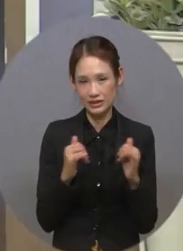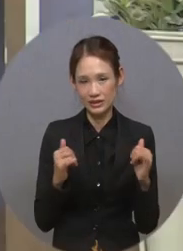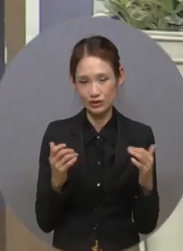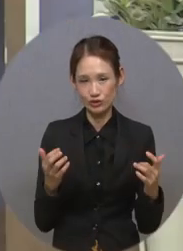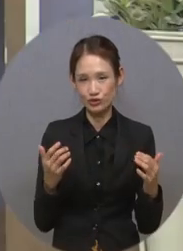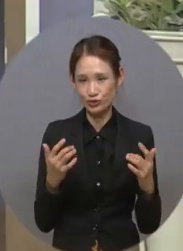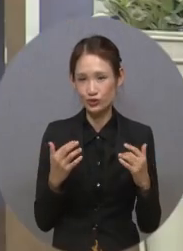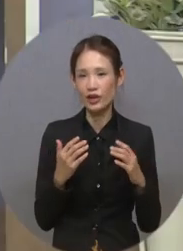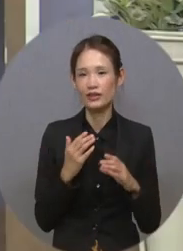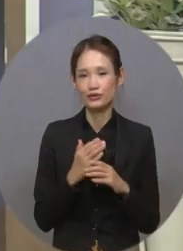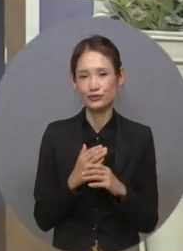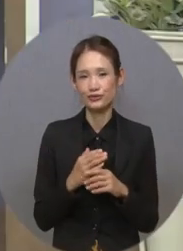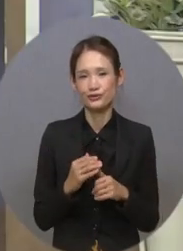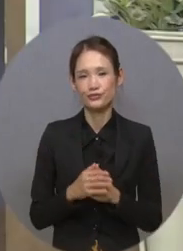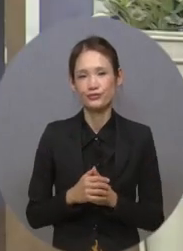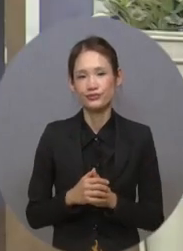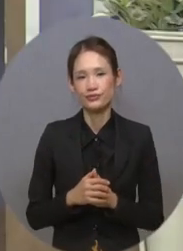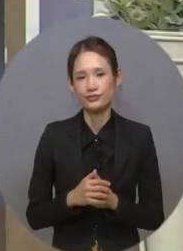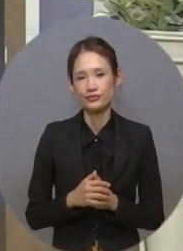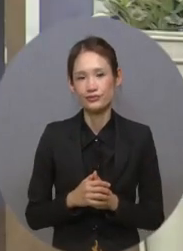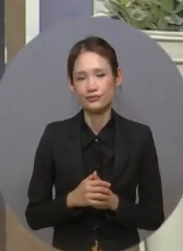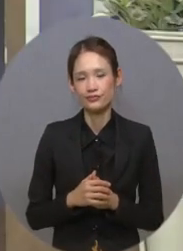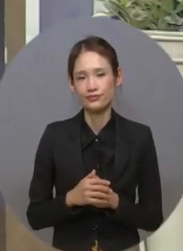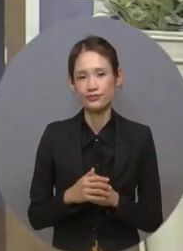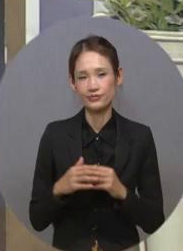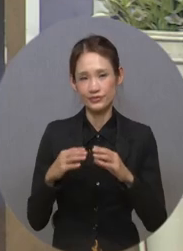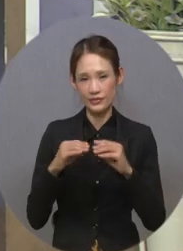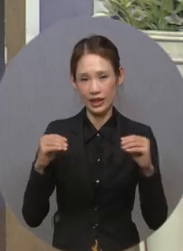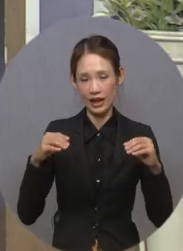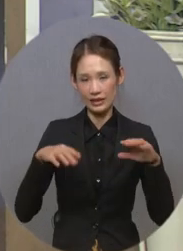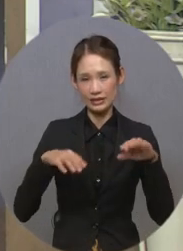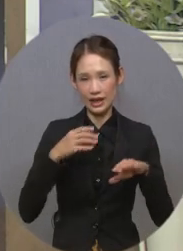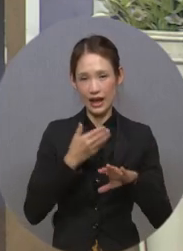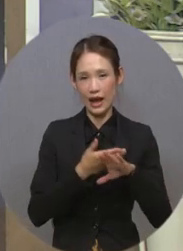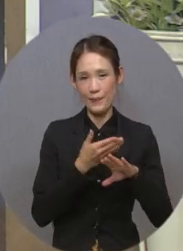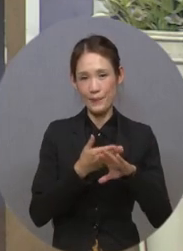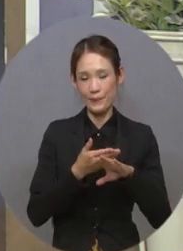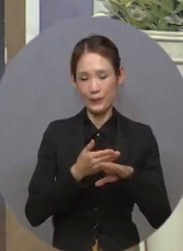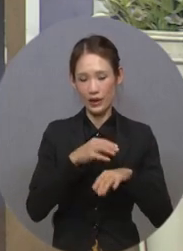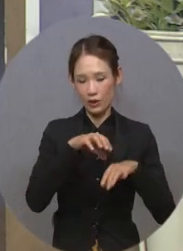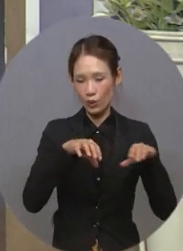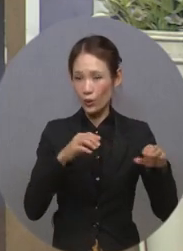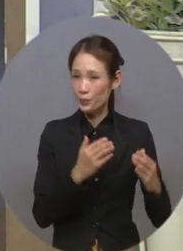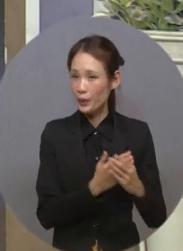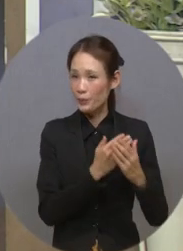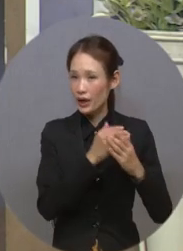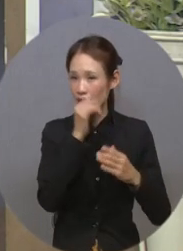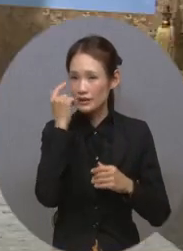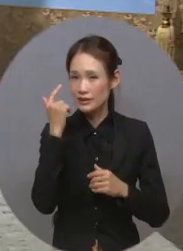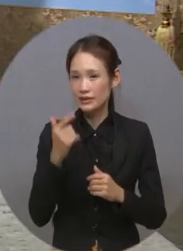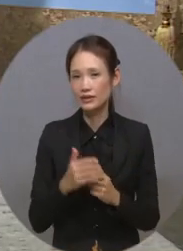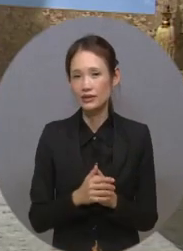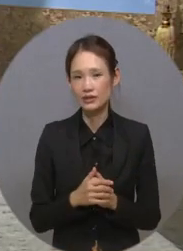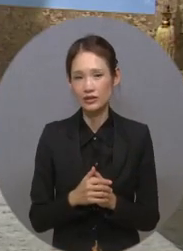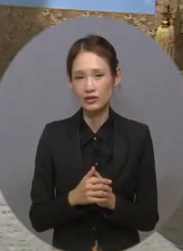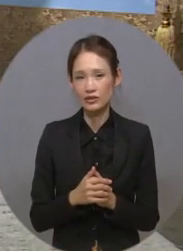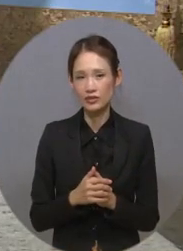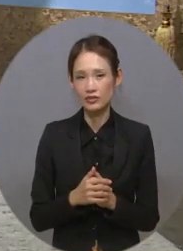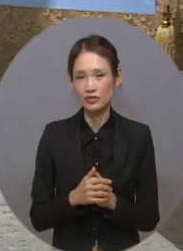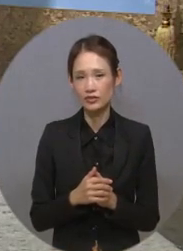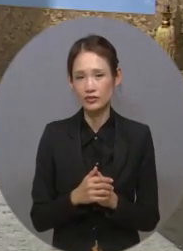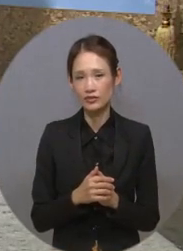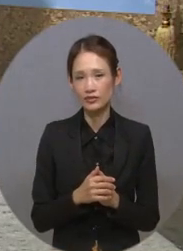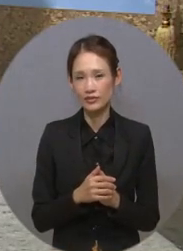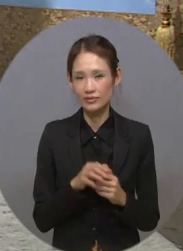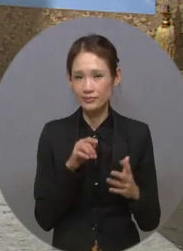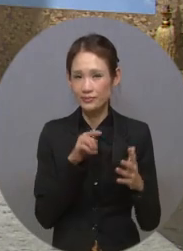유입이 되고 있는데요. 네. 그렇다면 이 택지 개발이 좀 다른 곳에서도 이루어지고 있나요? 네. 지금 아주 양주를